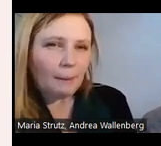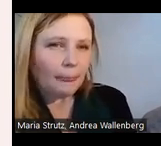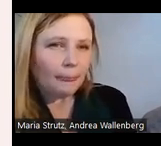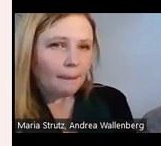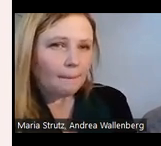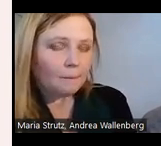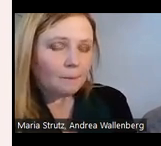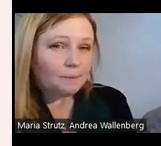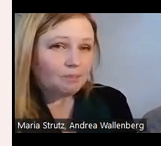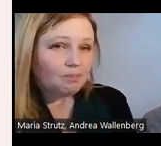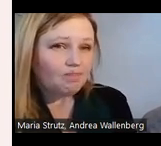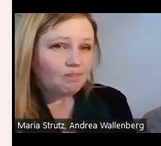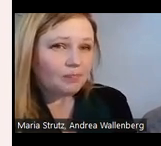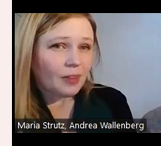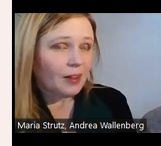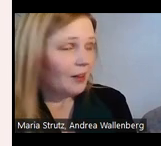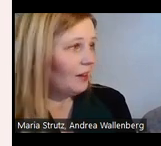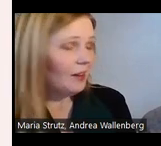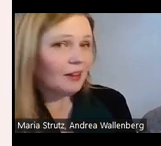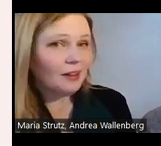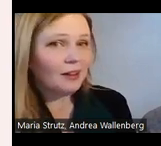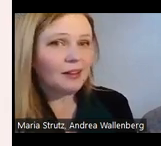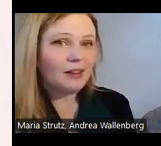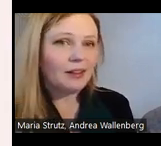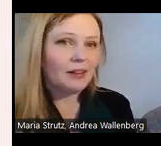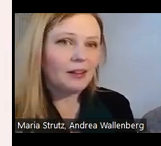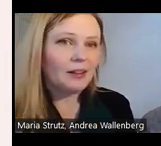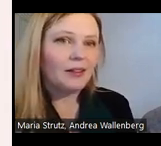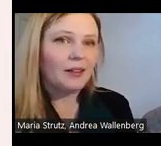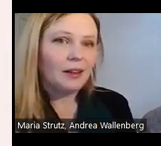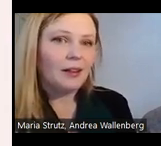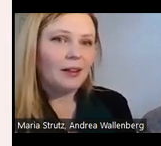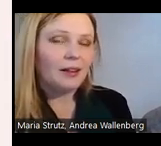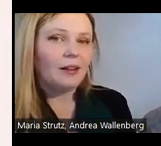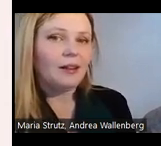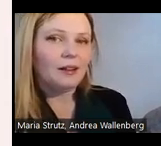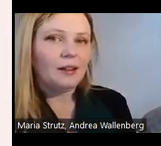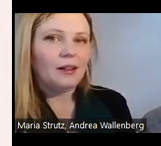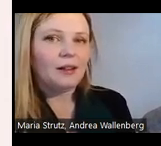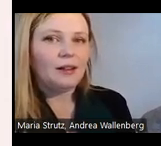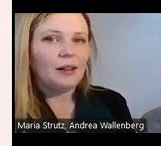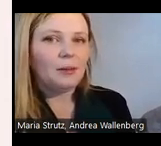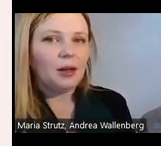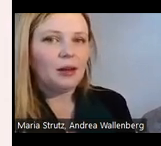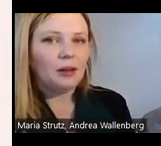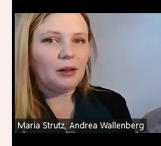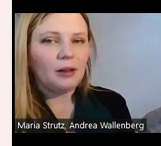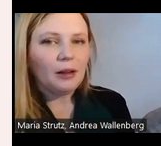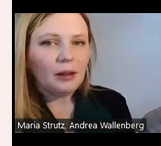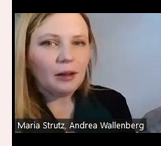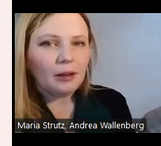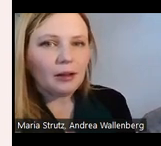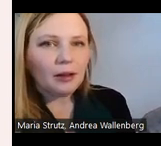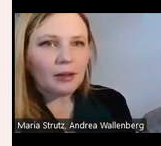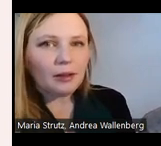vi blir såklart jätteglada att ni hänvisar till oss. Och i slutet på den här PowerPointen finns också en hänvisning till illustratören Oskar Jonsson. Jajaja. Som man gärna kan